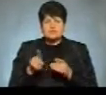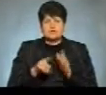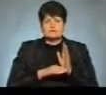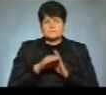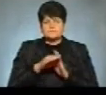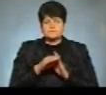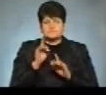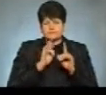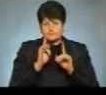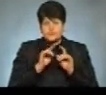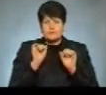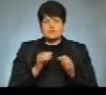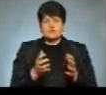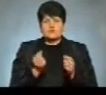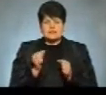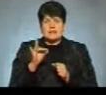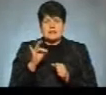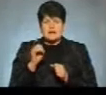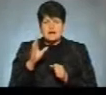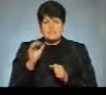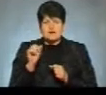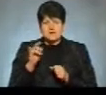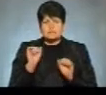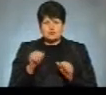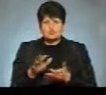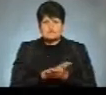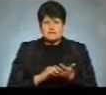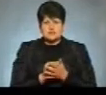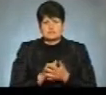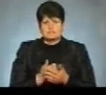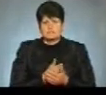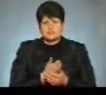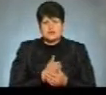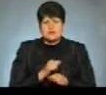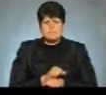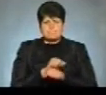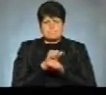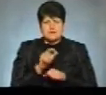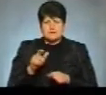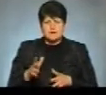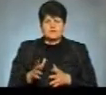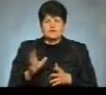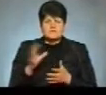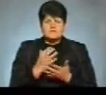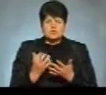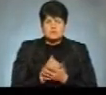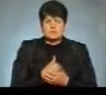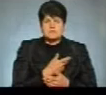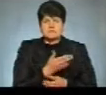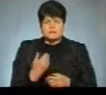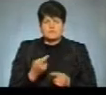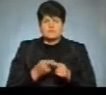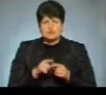парламентських виборах зможуть взяти реванш, зможуть знищити здобутки Майдану, зможуть споплюжити всі ті досягнення, які ми з вами в цьому